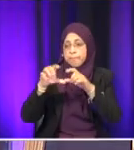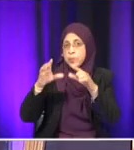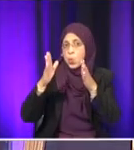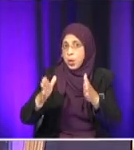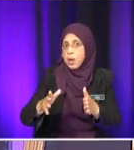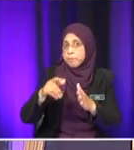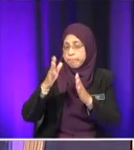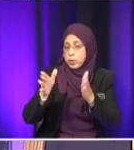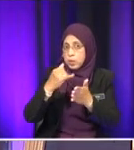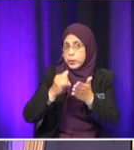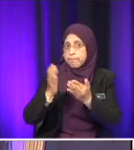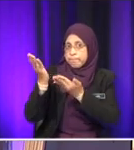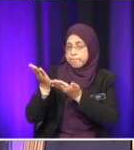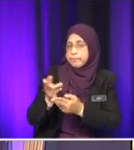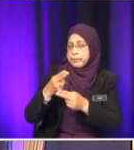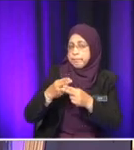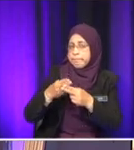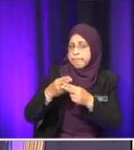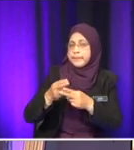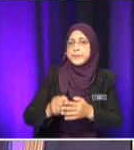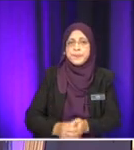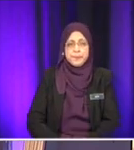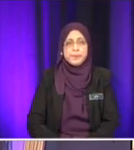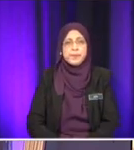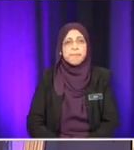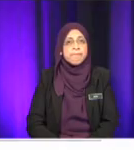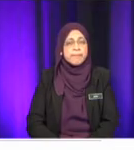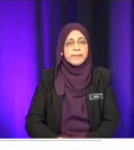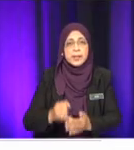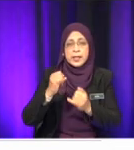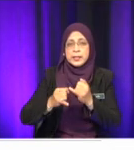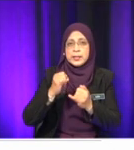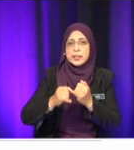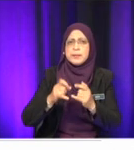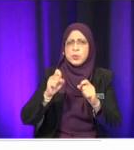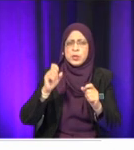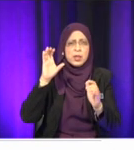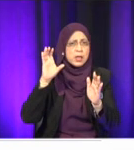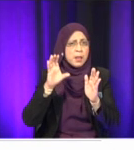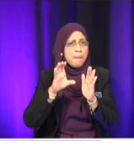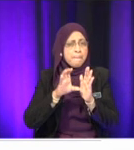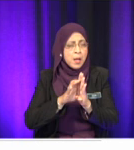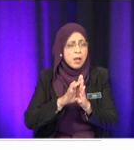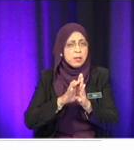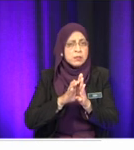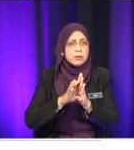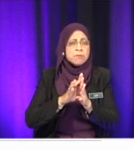England dan emulator menggunakan image bergambar dan teknik juga fotografi